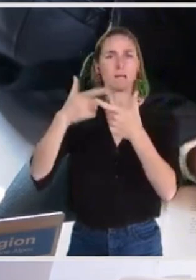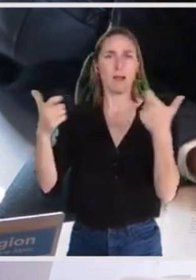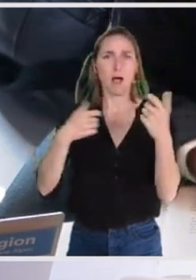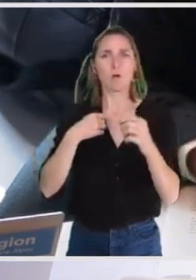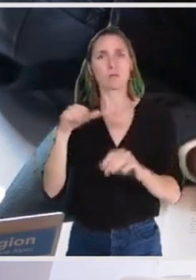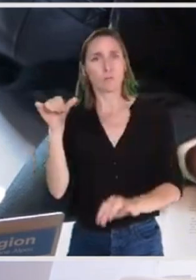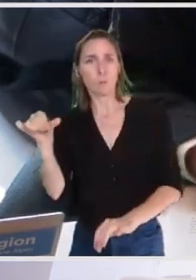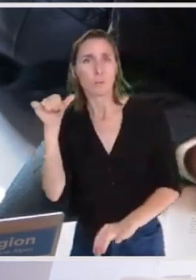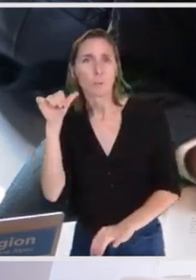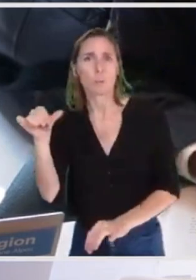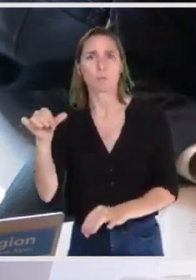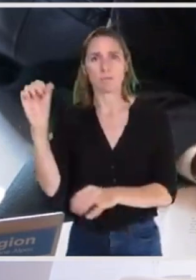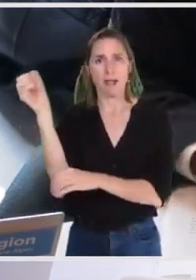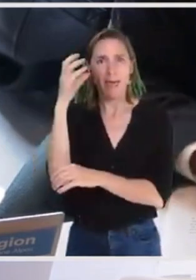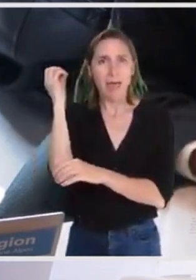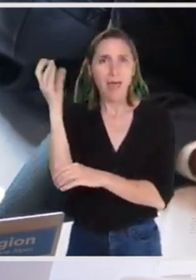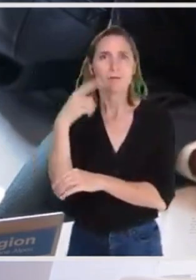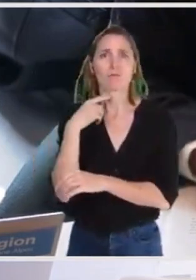d'hébergement.